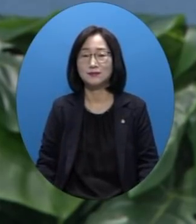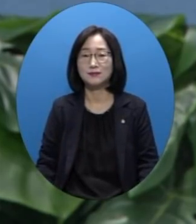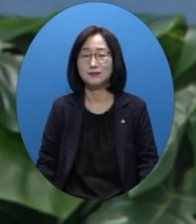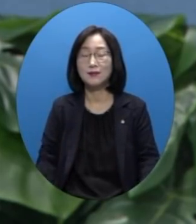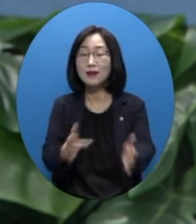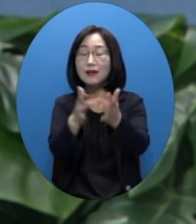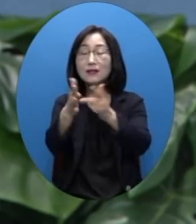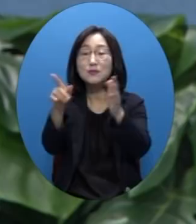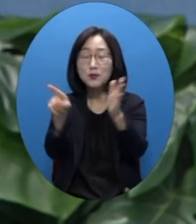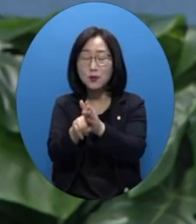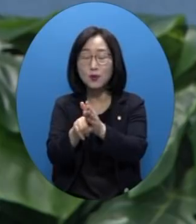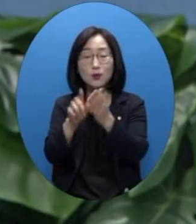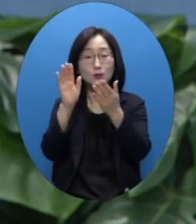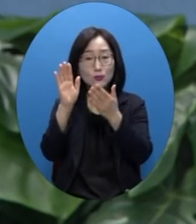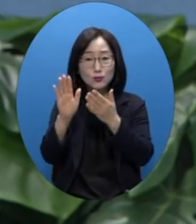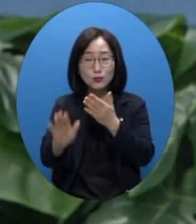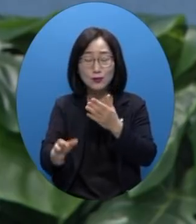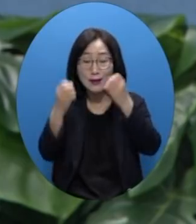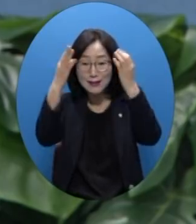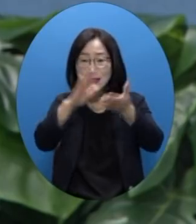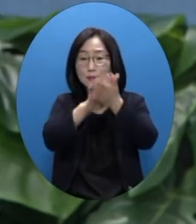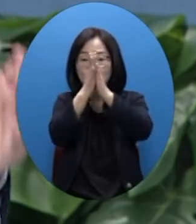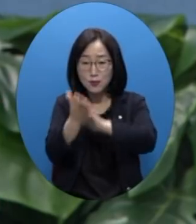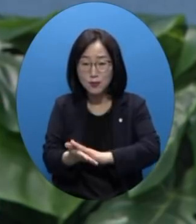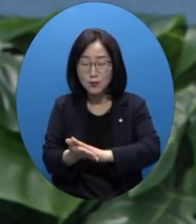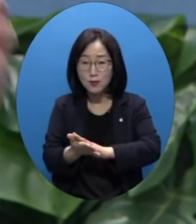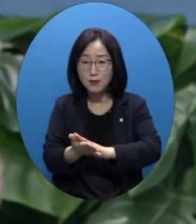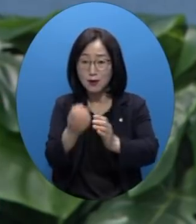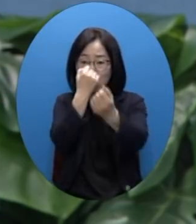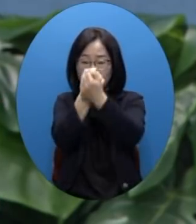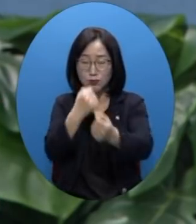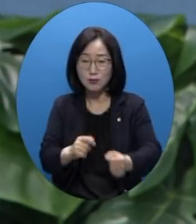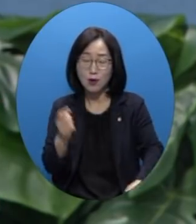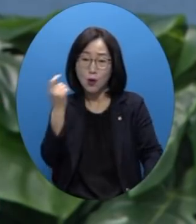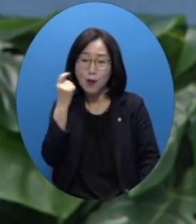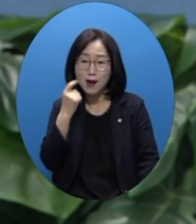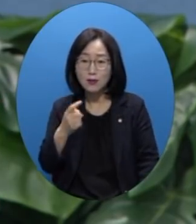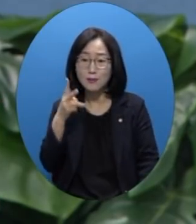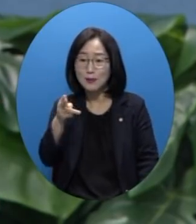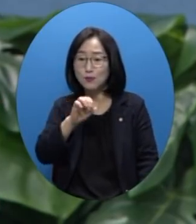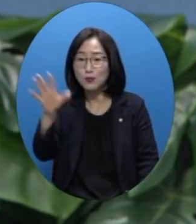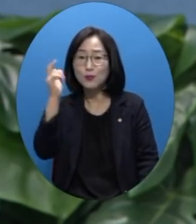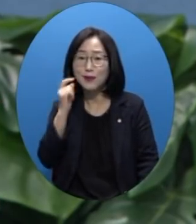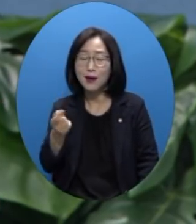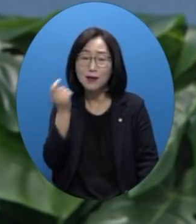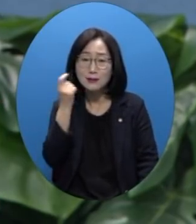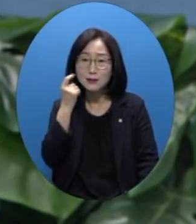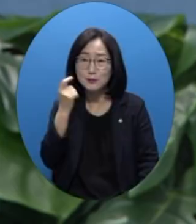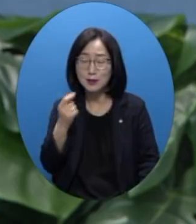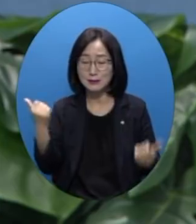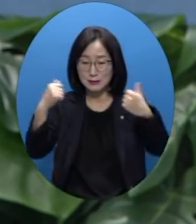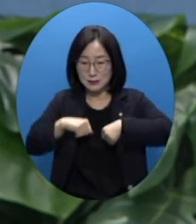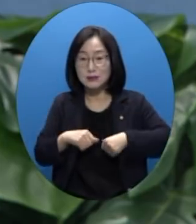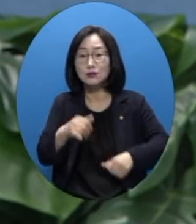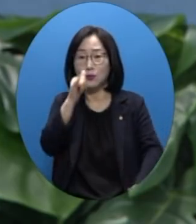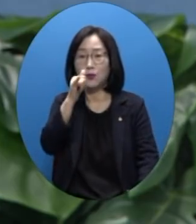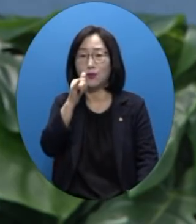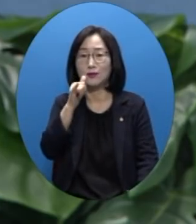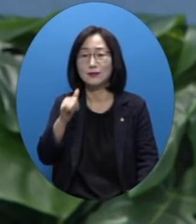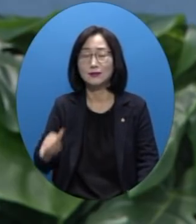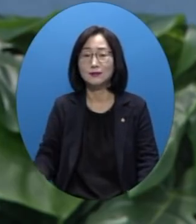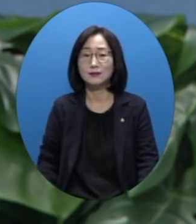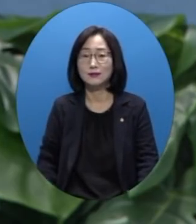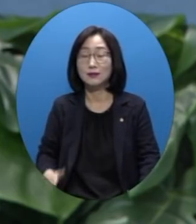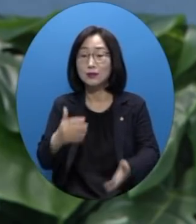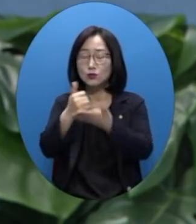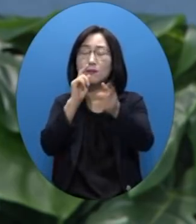예수 믿고 나서 새 사람이 되었음에도 과거에 거짓말하는 습관을 못 버려서 거짓말하는 더러운 옷을 입고 있는 사람이 있습니다.